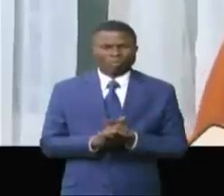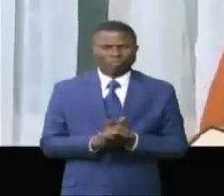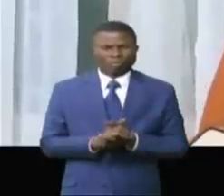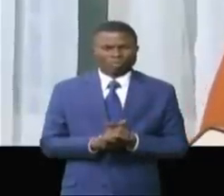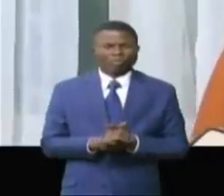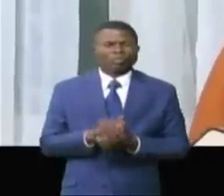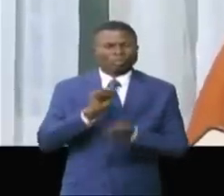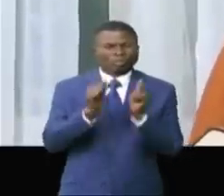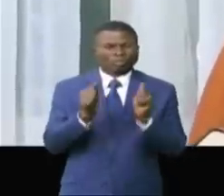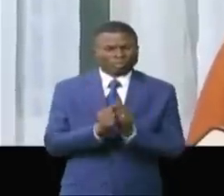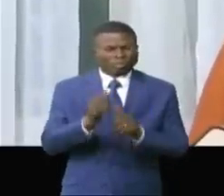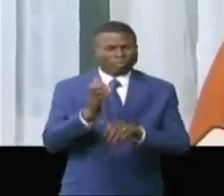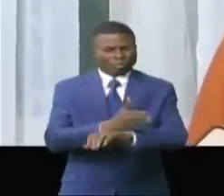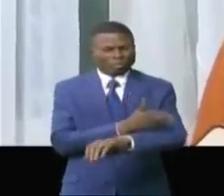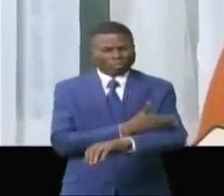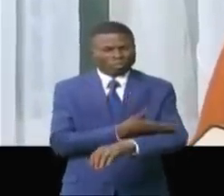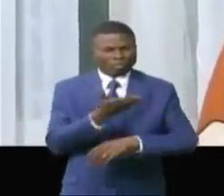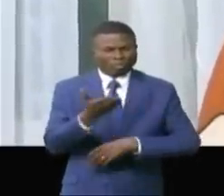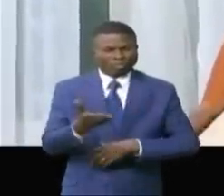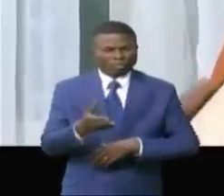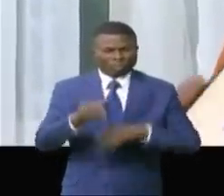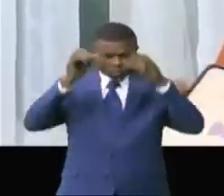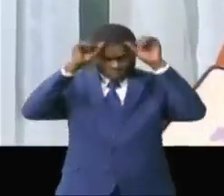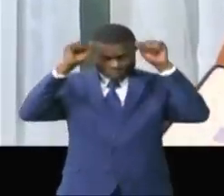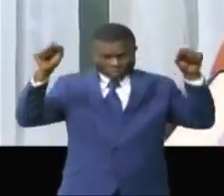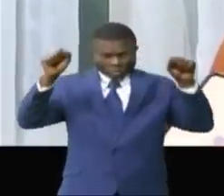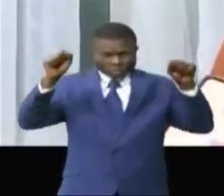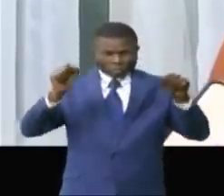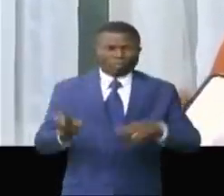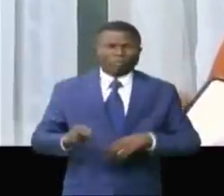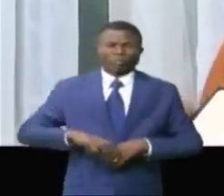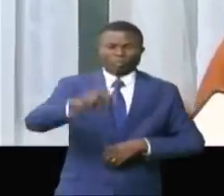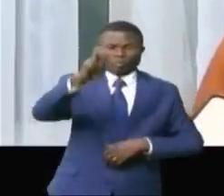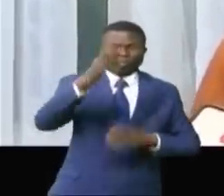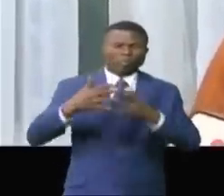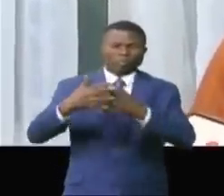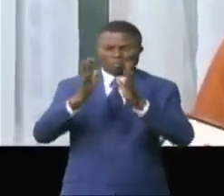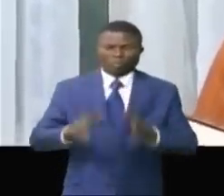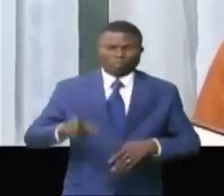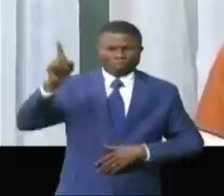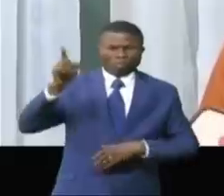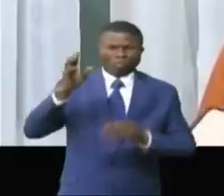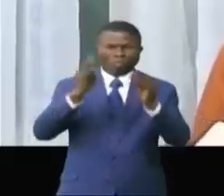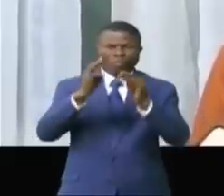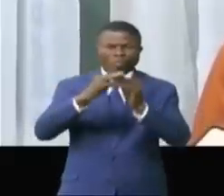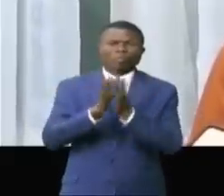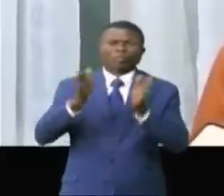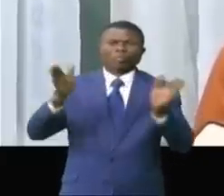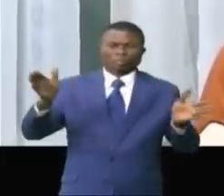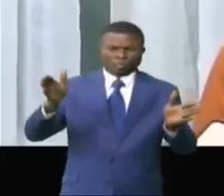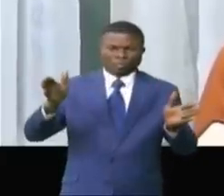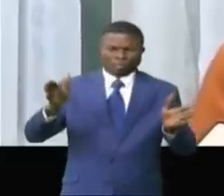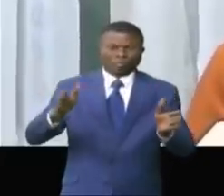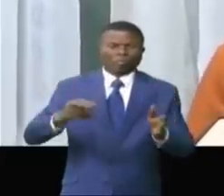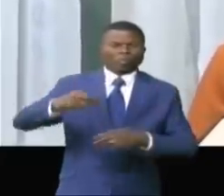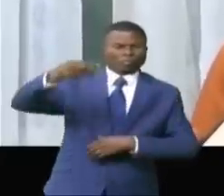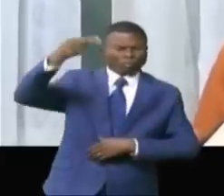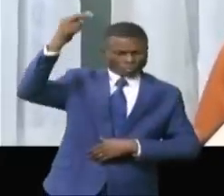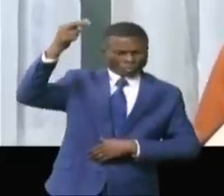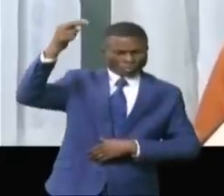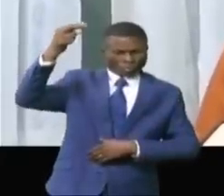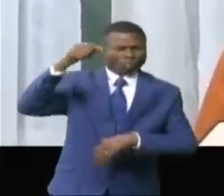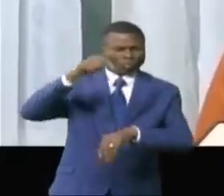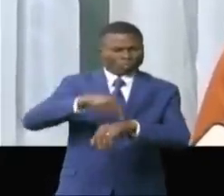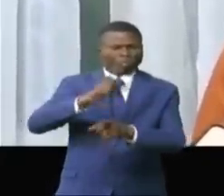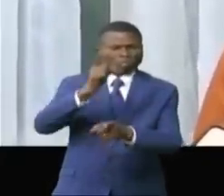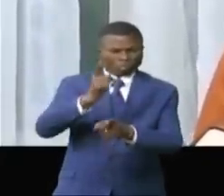toutes des questions qu'on suit. On sait aussi que le président va se rendre à New York. New York, l'Assemblée générale et le segment à haut niveau, c'est vraiment le moment